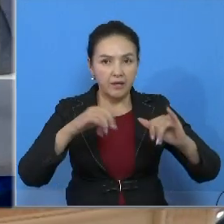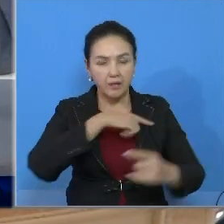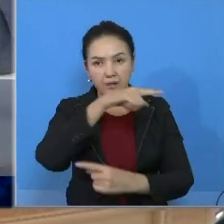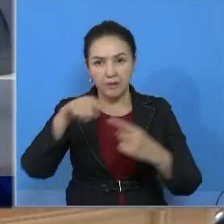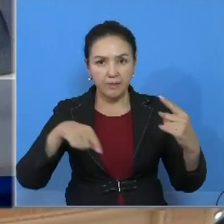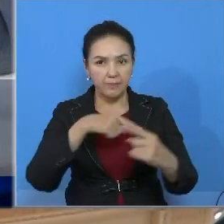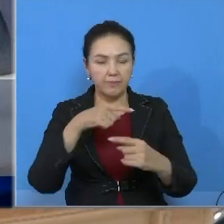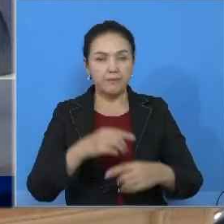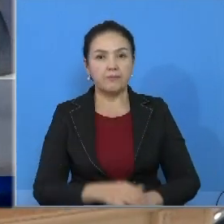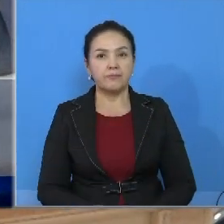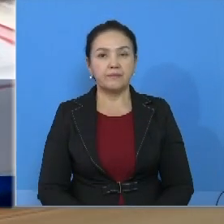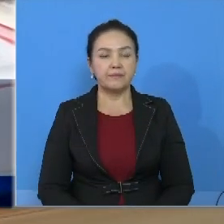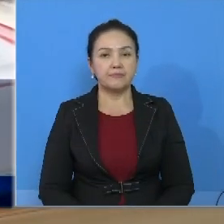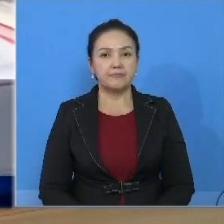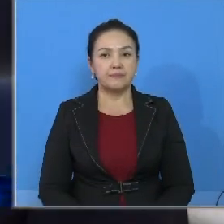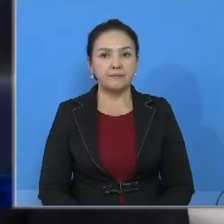бизнеса.